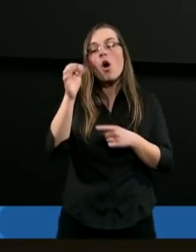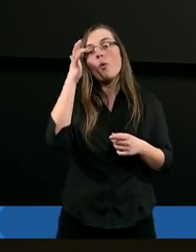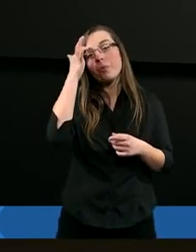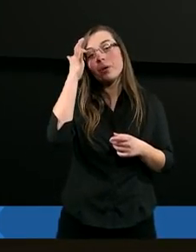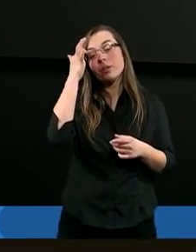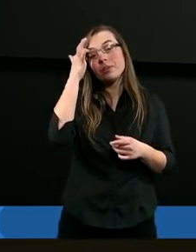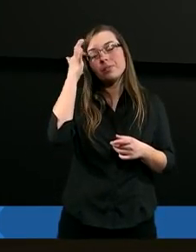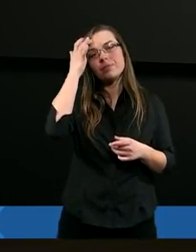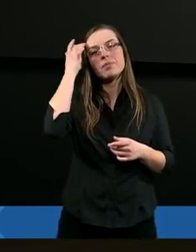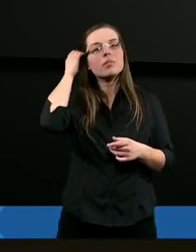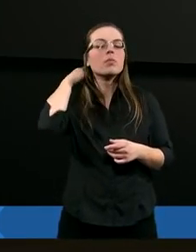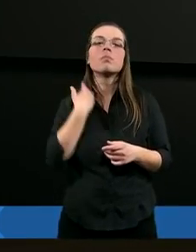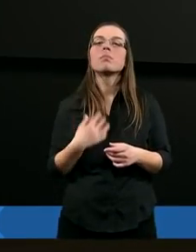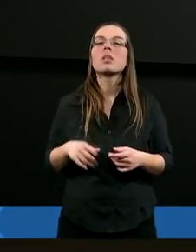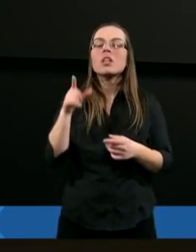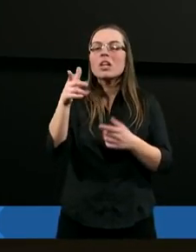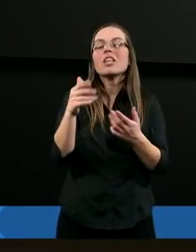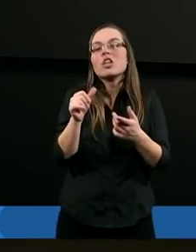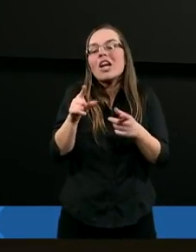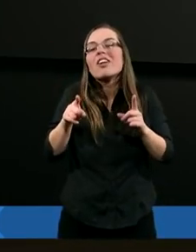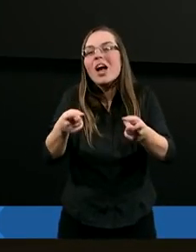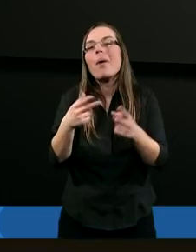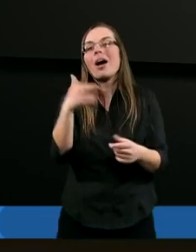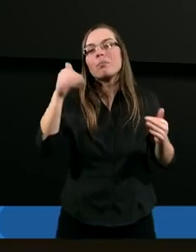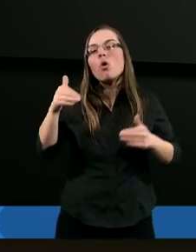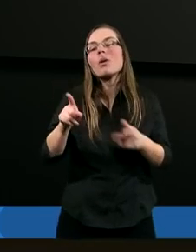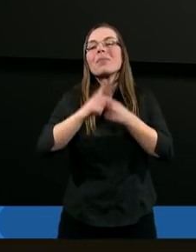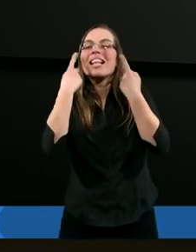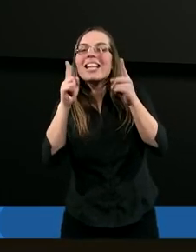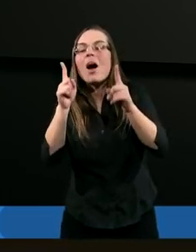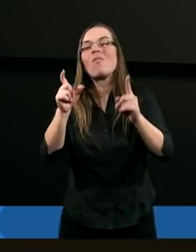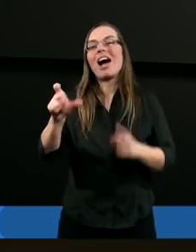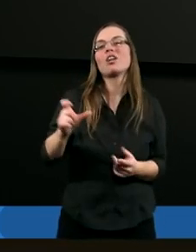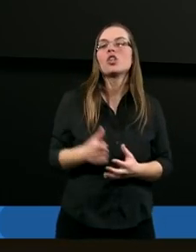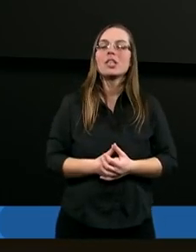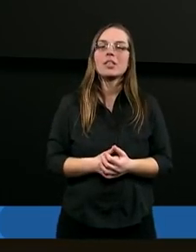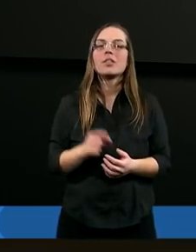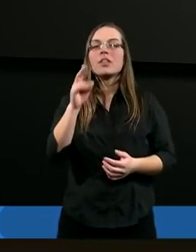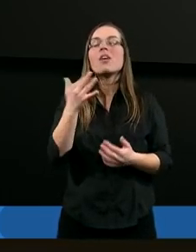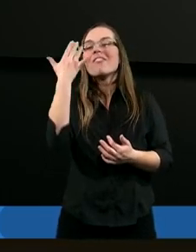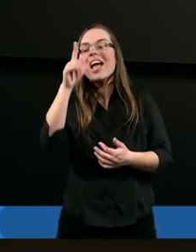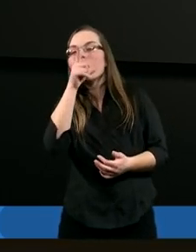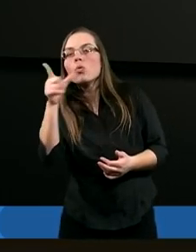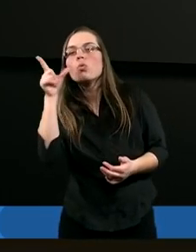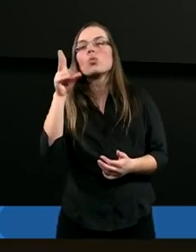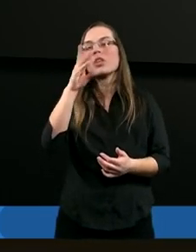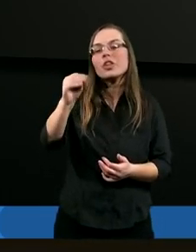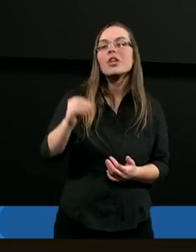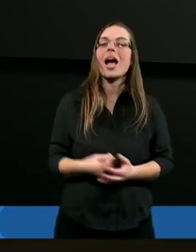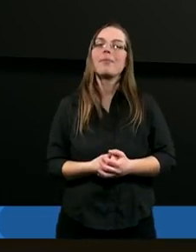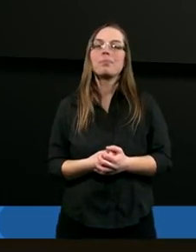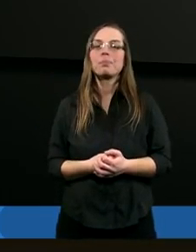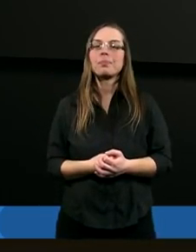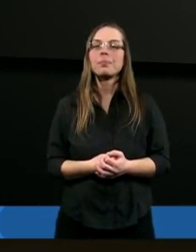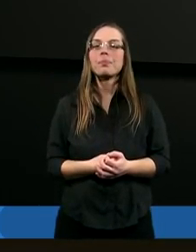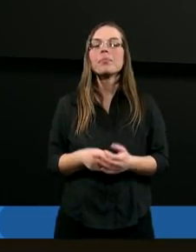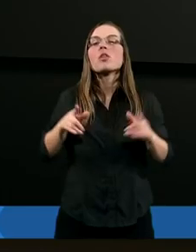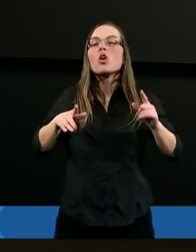nam sądzić tych ludzi, kto jest, kto nie, ale możemy zauważyć u wielu ludzi, że